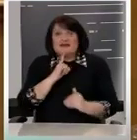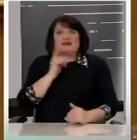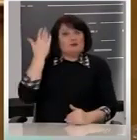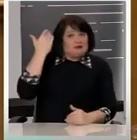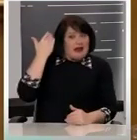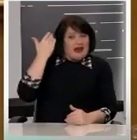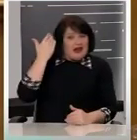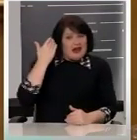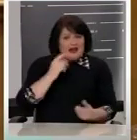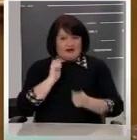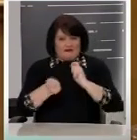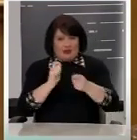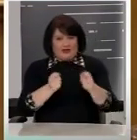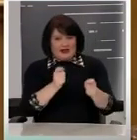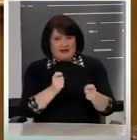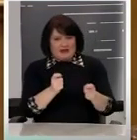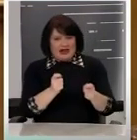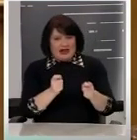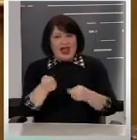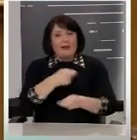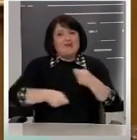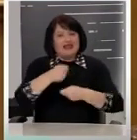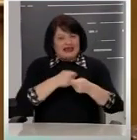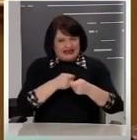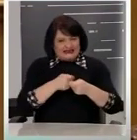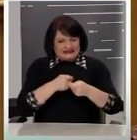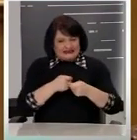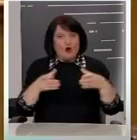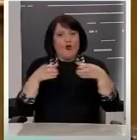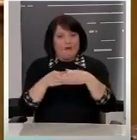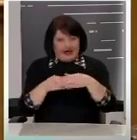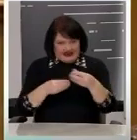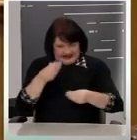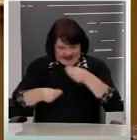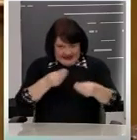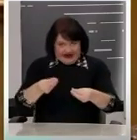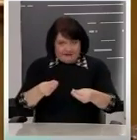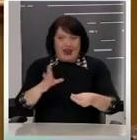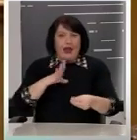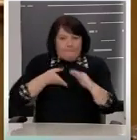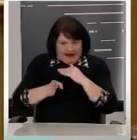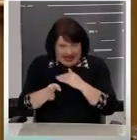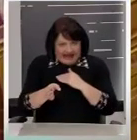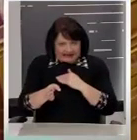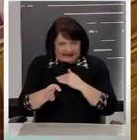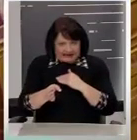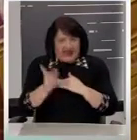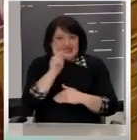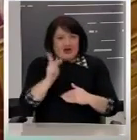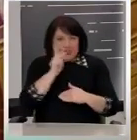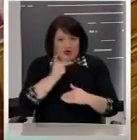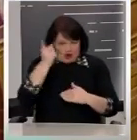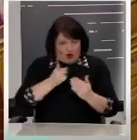ήταν βοηθήματα για συγκεκριμένες επιχειρήσεις και συγκεκριμένες ομάδες. Αυτό είναι το πελατειακό. Αυτό το κοινωνικό